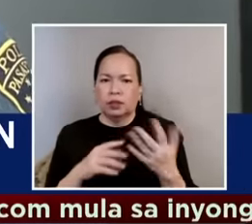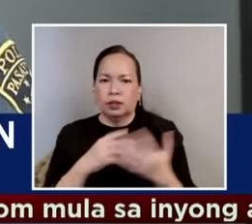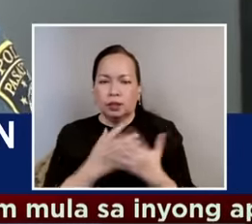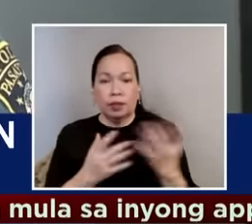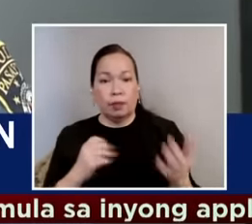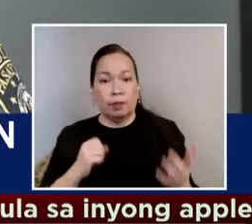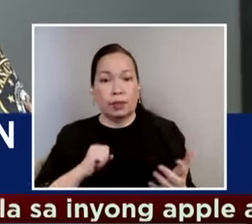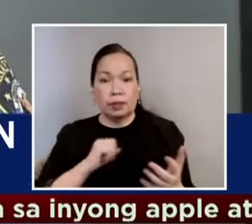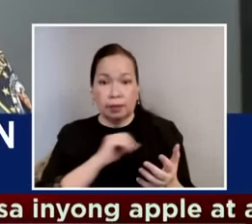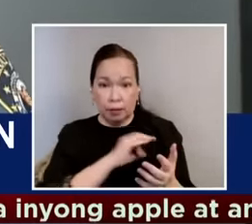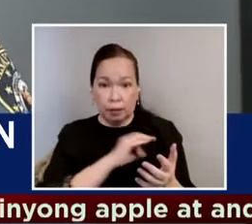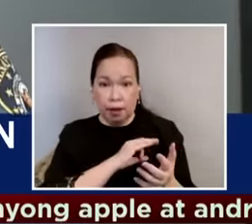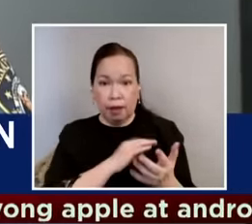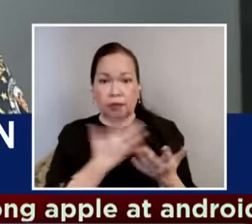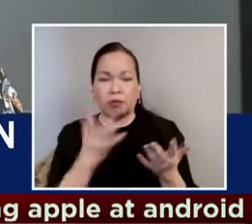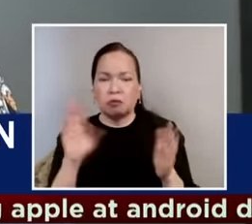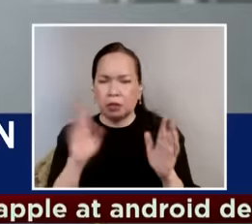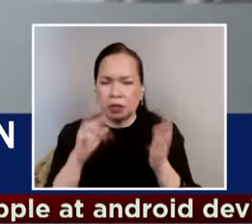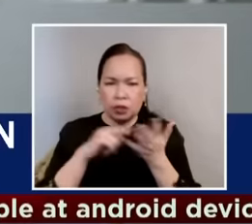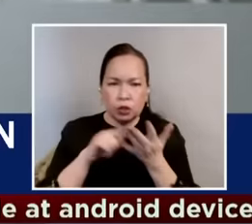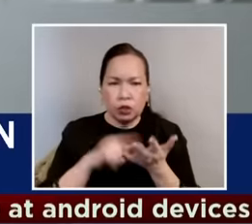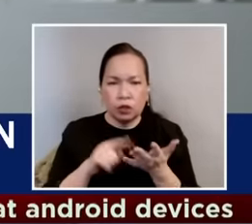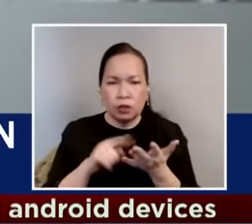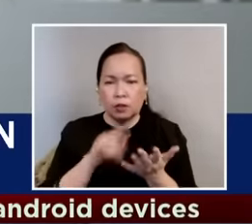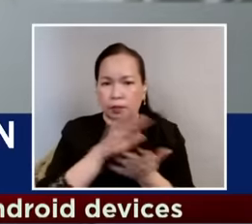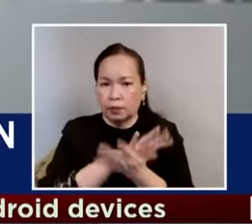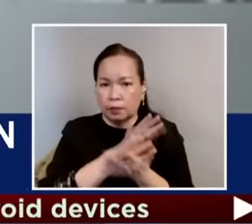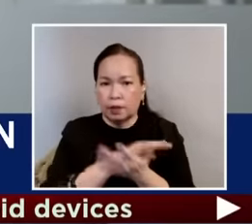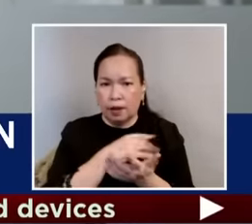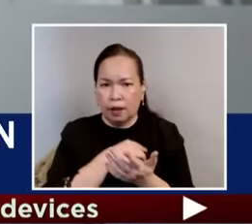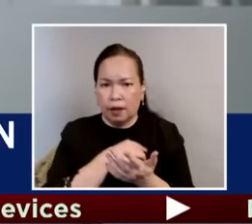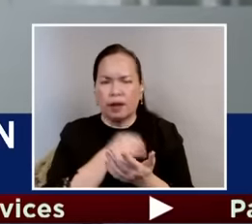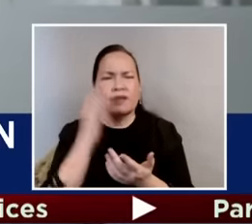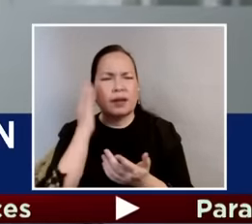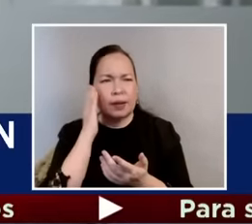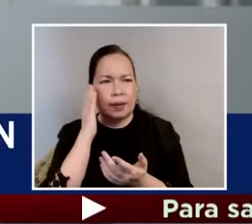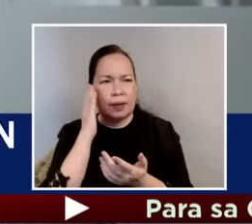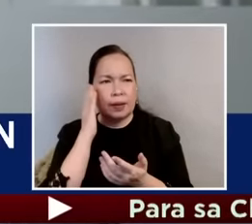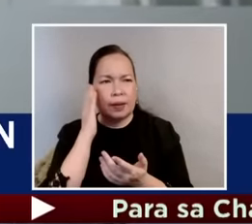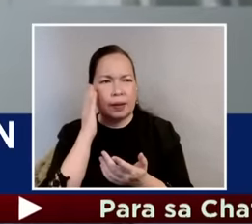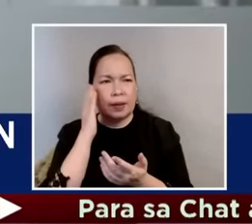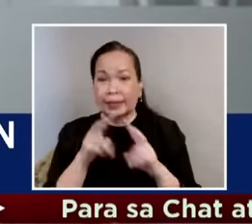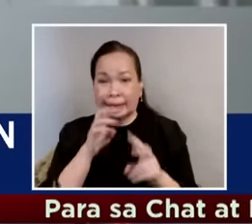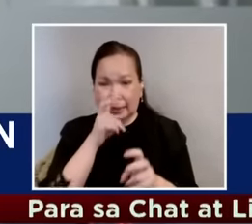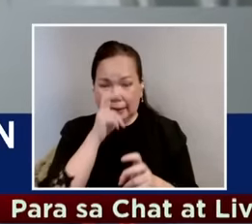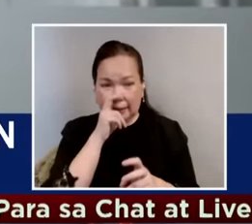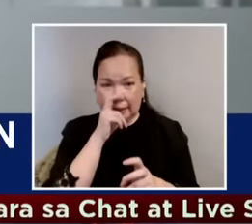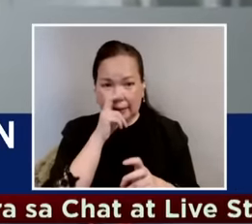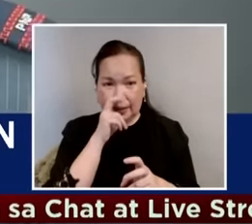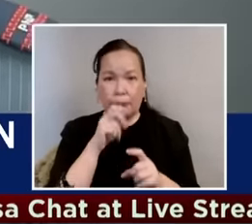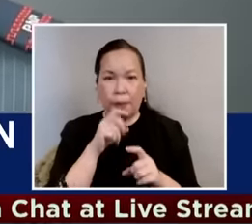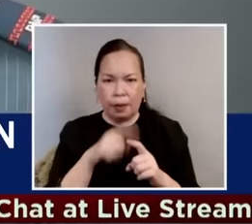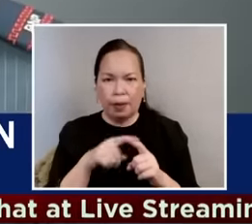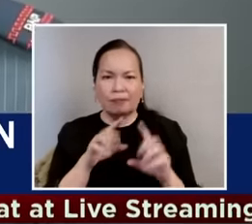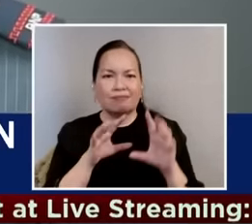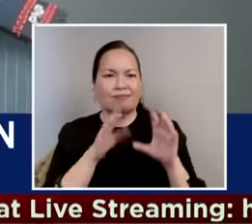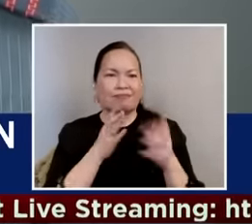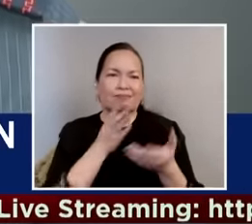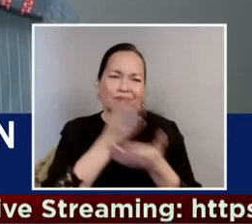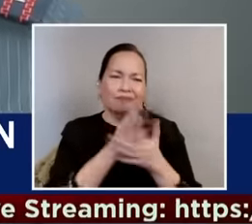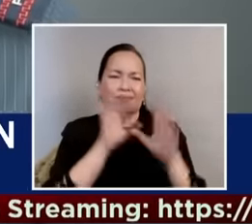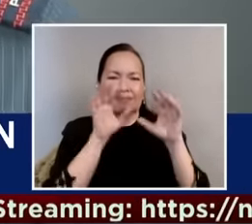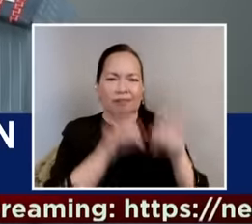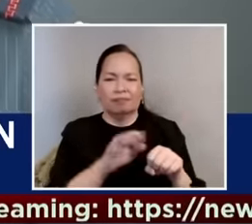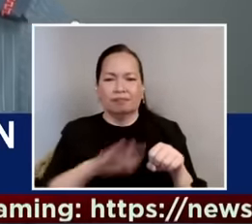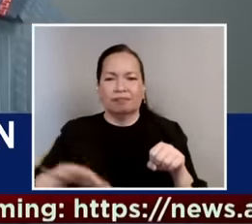for checking of their documents. Given naman na ganun talaga kahigpit kasi na-raid nga yung na-raid yung lugar,